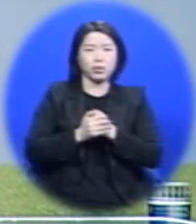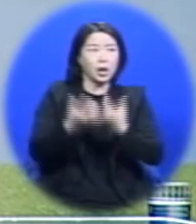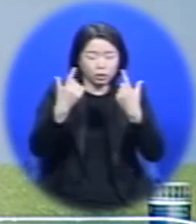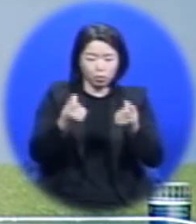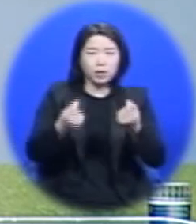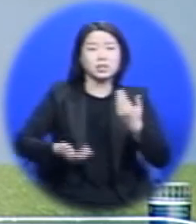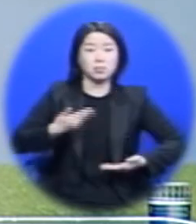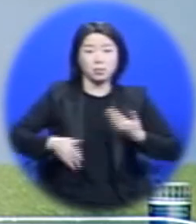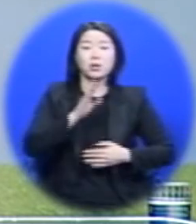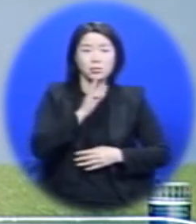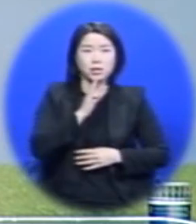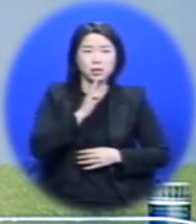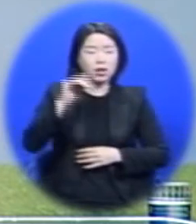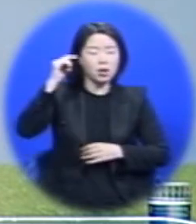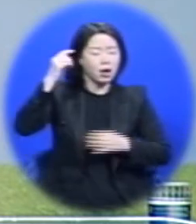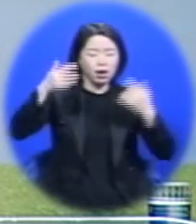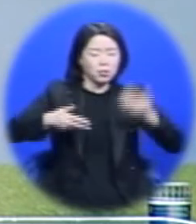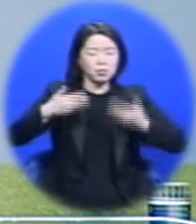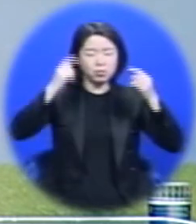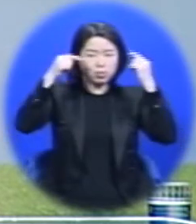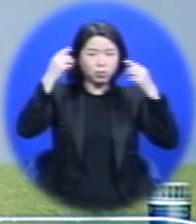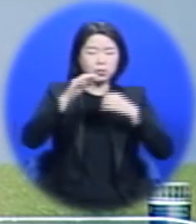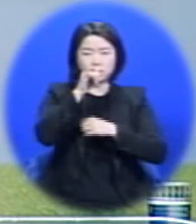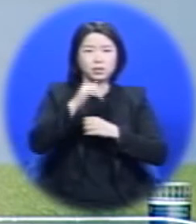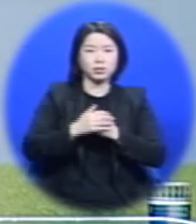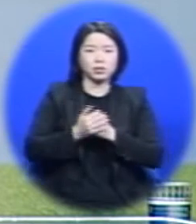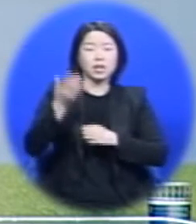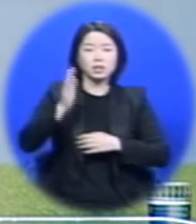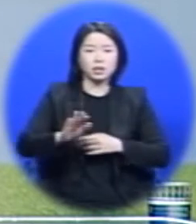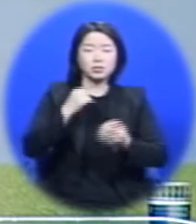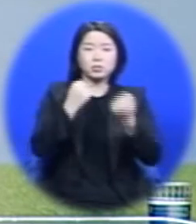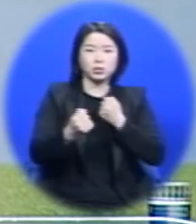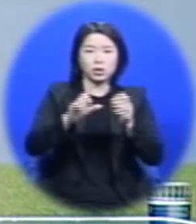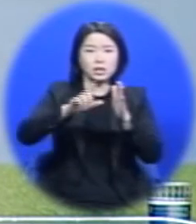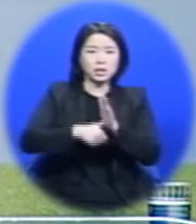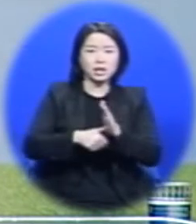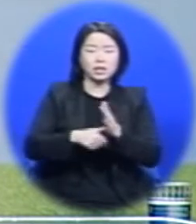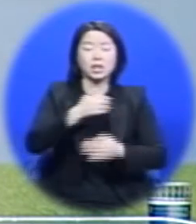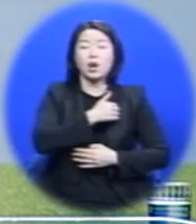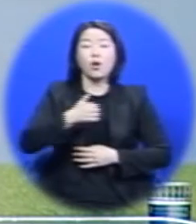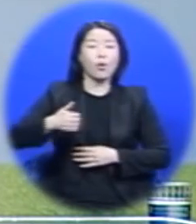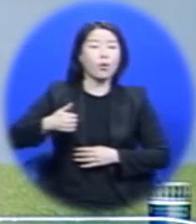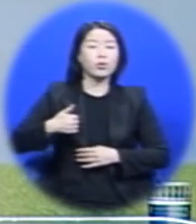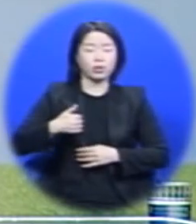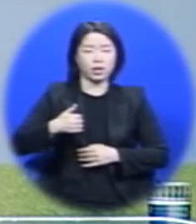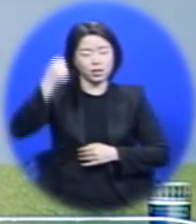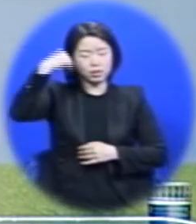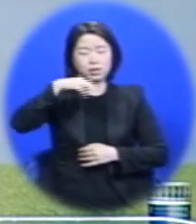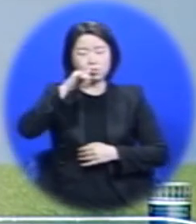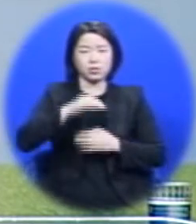똑같이 바빠요. 정신이 없어요. 그런데도 시간이 굉장히 여유롭게 느껴지는 것.